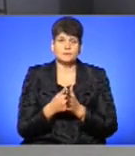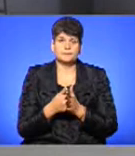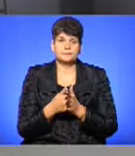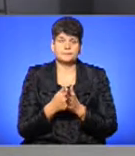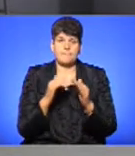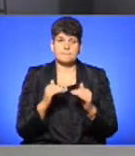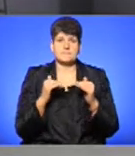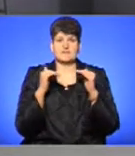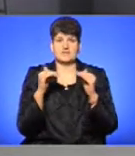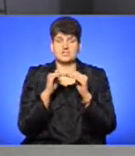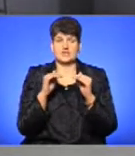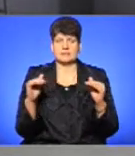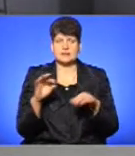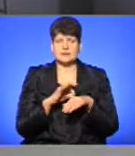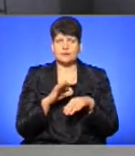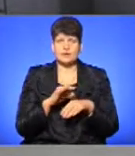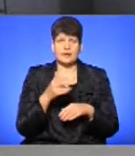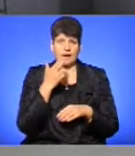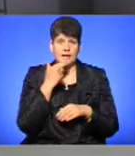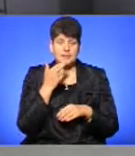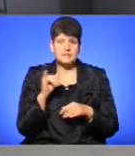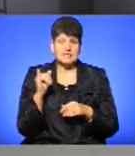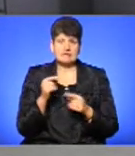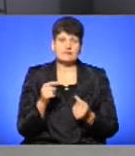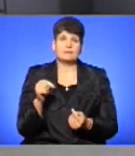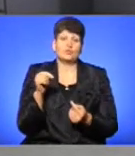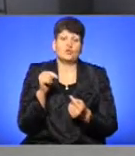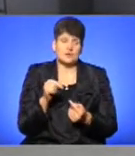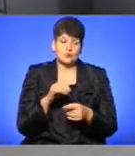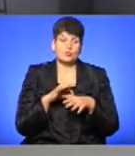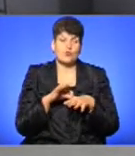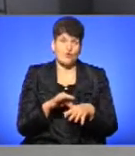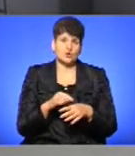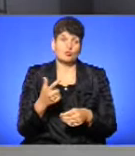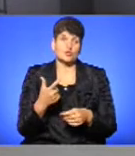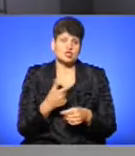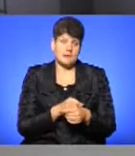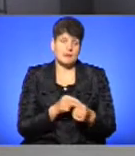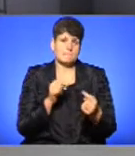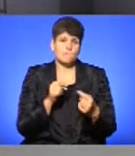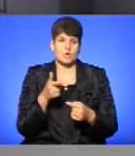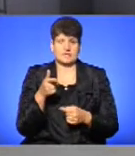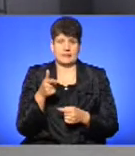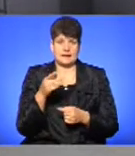підвищення рівня захворюваності на грип і, відповідно, проводиться щеплення проти грипу.